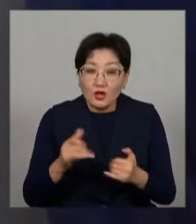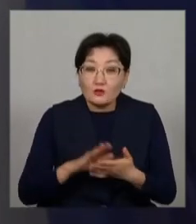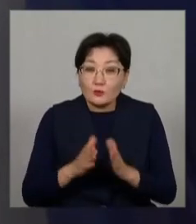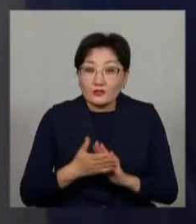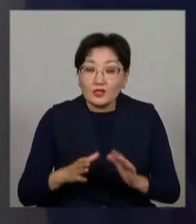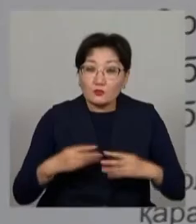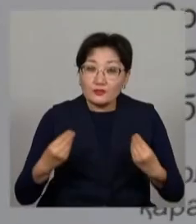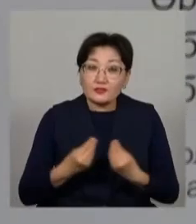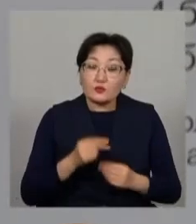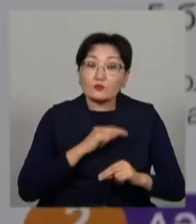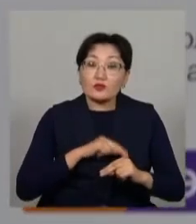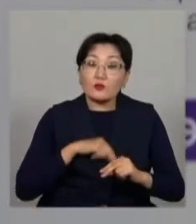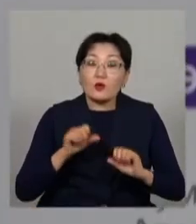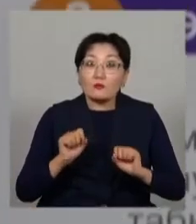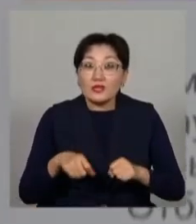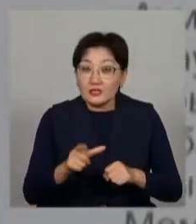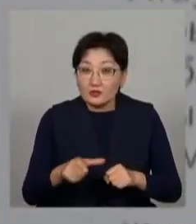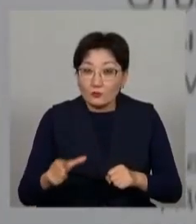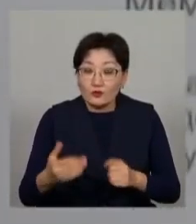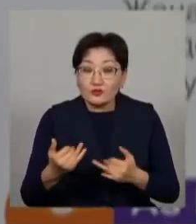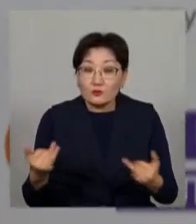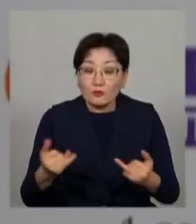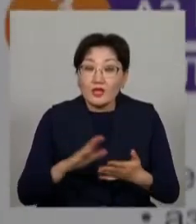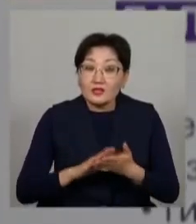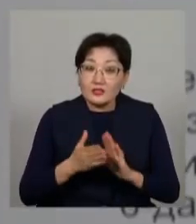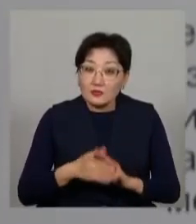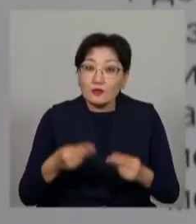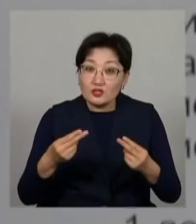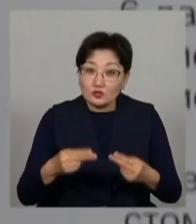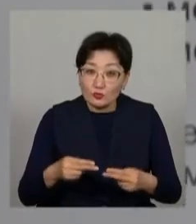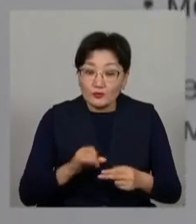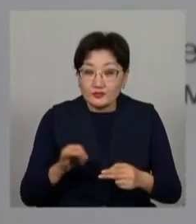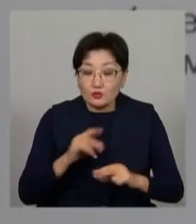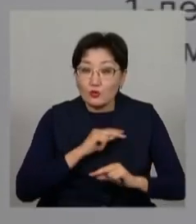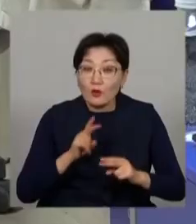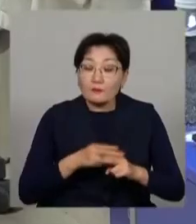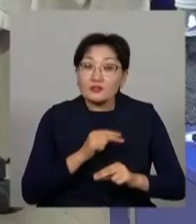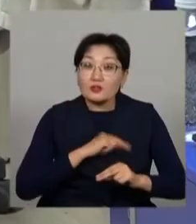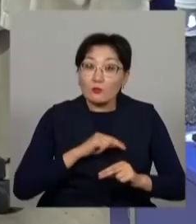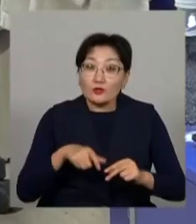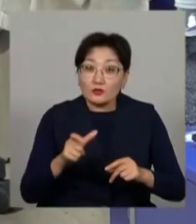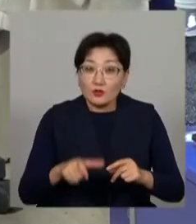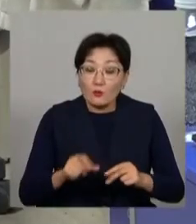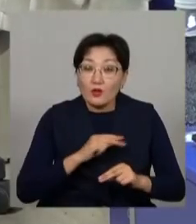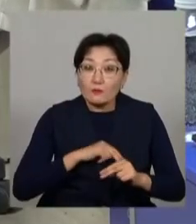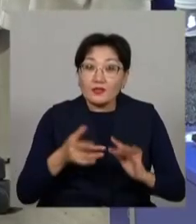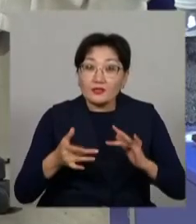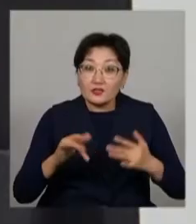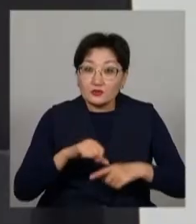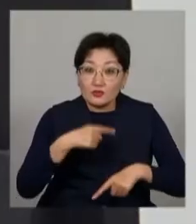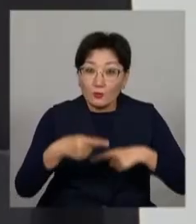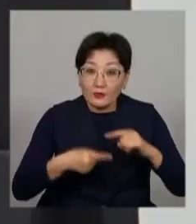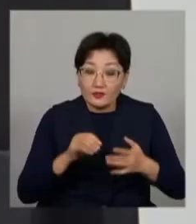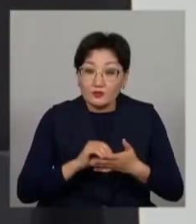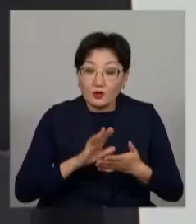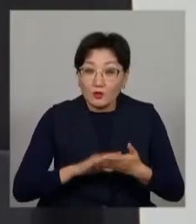негізде жанұясында жұмысқа жарамды адамдар болса, оларға келісім шарт жасалады. Одан бөлек жұмыссыз жүрген азаматтар еңбек кейзет порталы арқылы